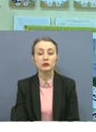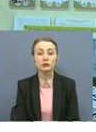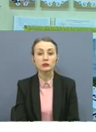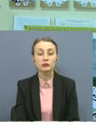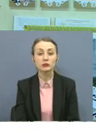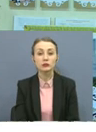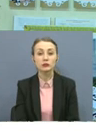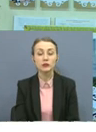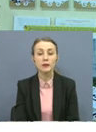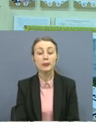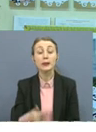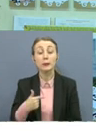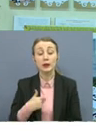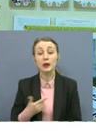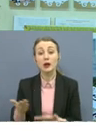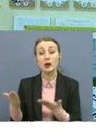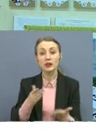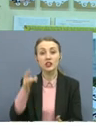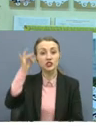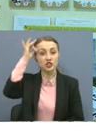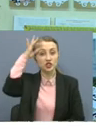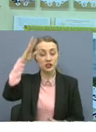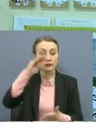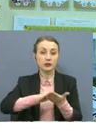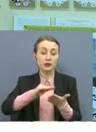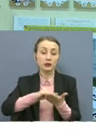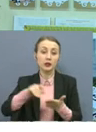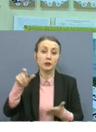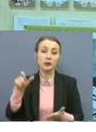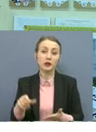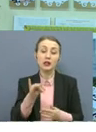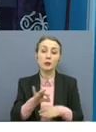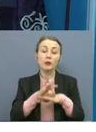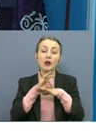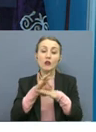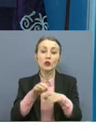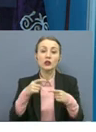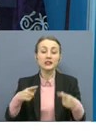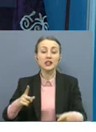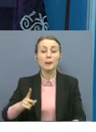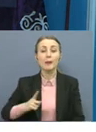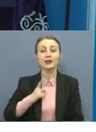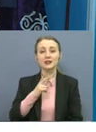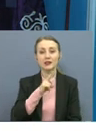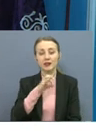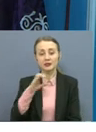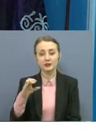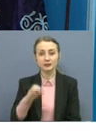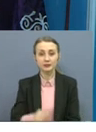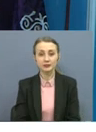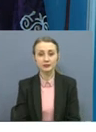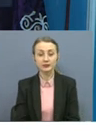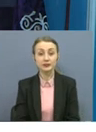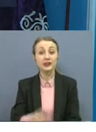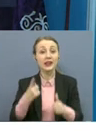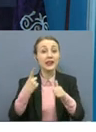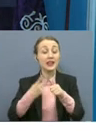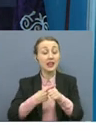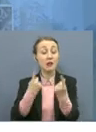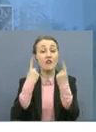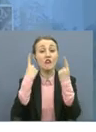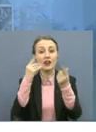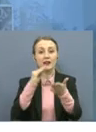ішінен кабинет беріліп, бүкіл жабдықталып, сол жерге ақындар жиналатын болады. Ақын есімі халық жадында, ақынның өткен